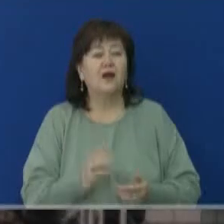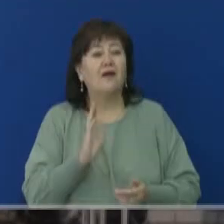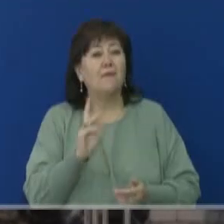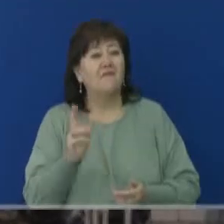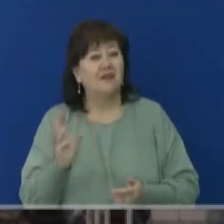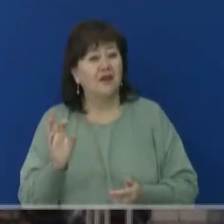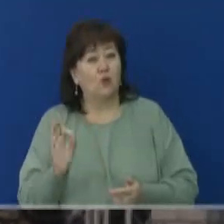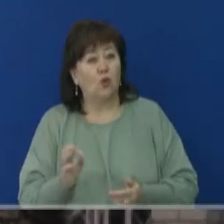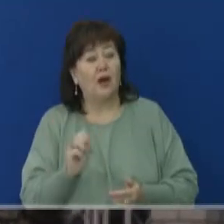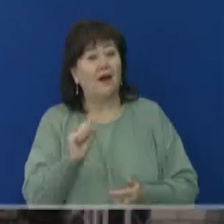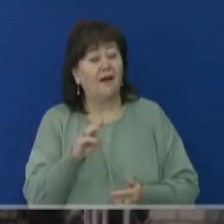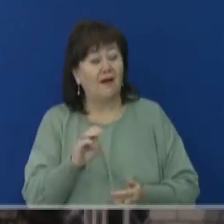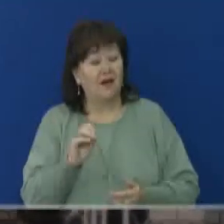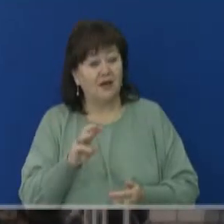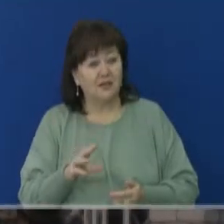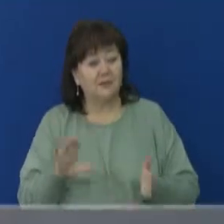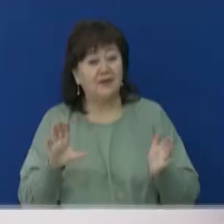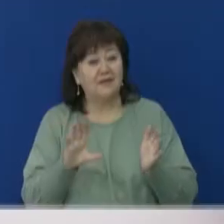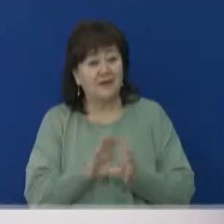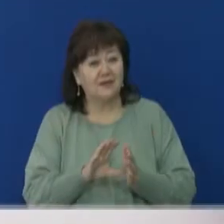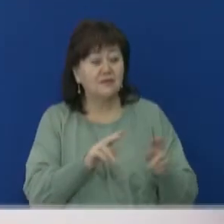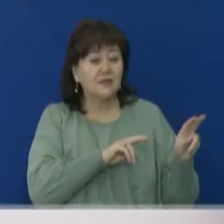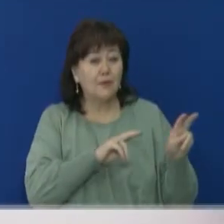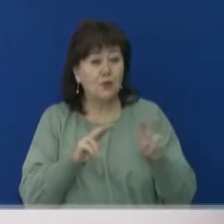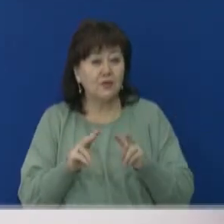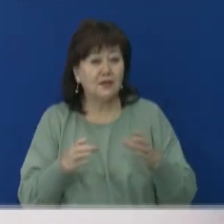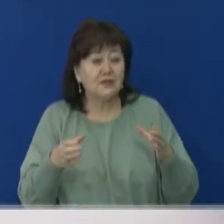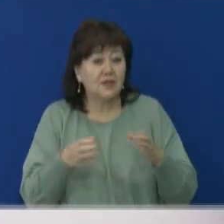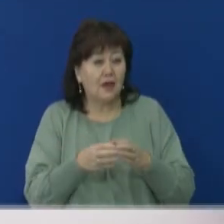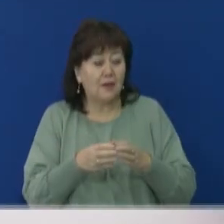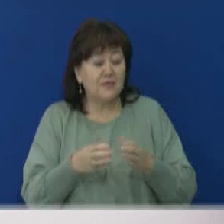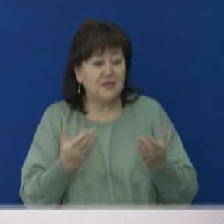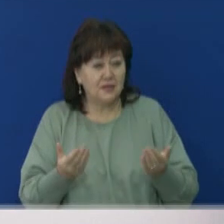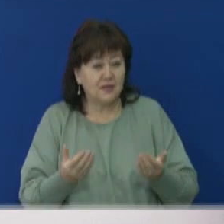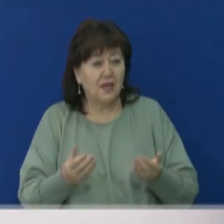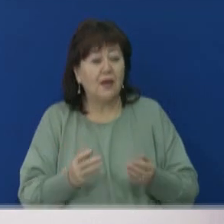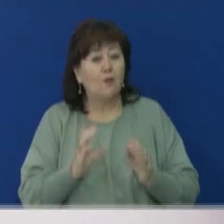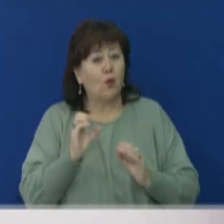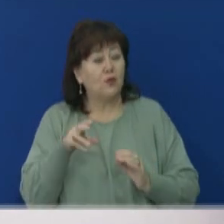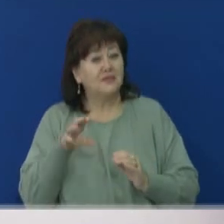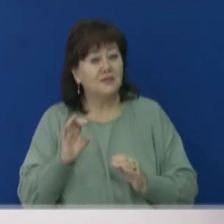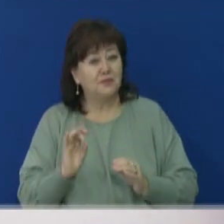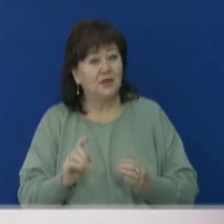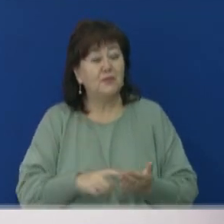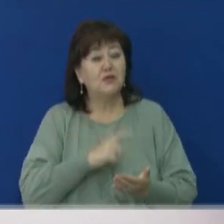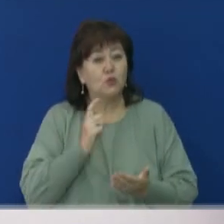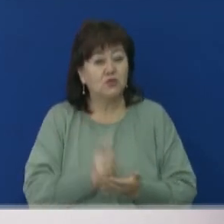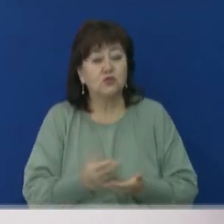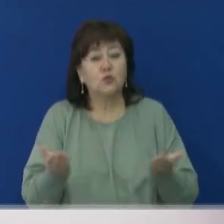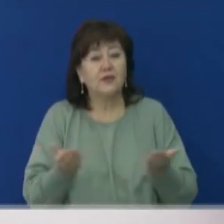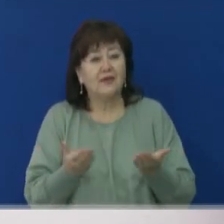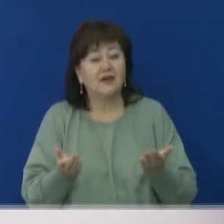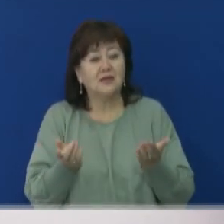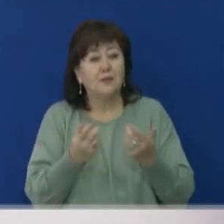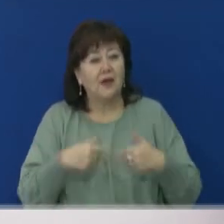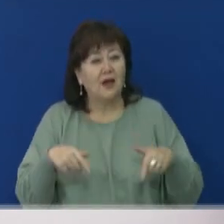бойынша атомдық және энергетикалық қадағалау мен бақылау комитетінің аумақтық департаментінің ақпараты негізінде бірқатар ұйымдардың электр